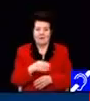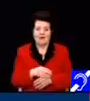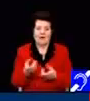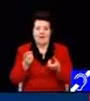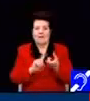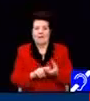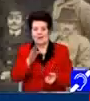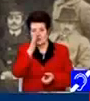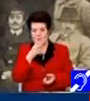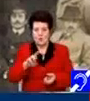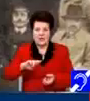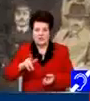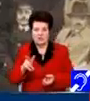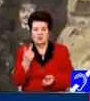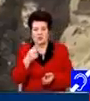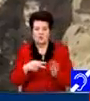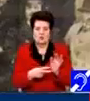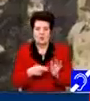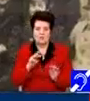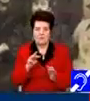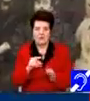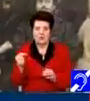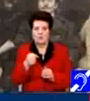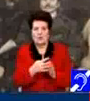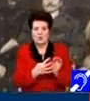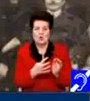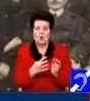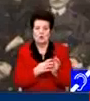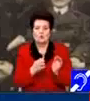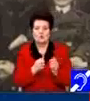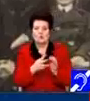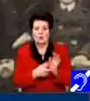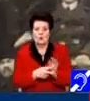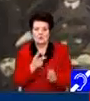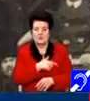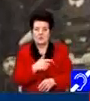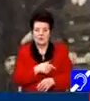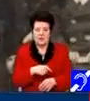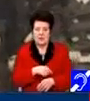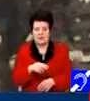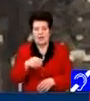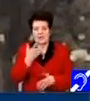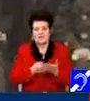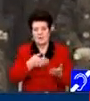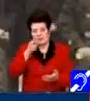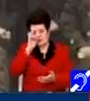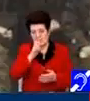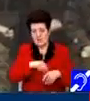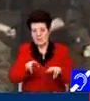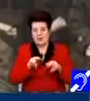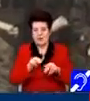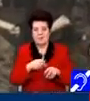Iașu, curierul Sfatului Țării. Pe 27 martie 1918, în calitate de deputat în Sfatul Țării din partea ripei tinere a